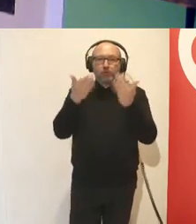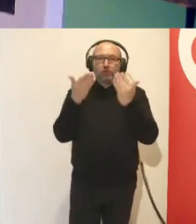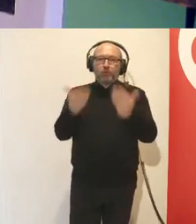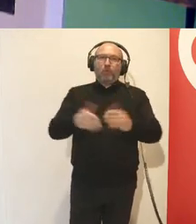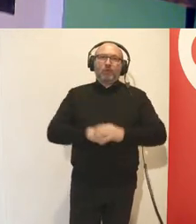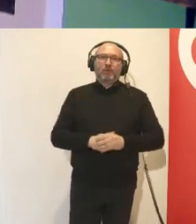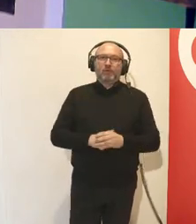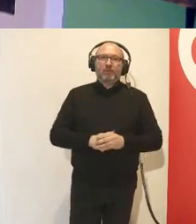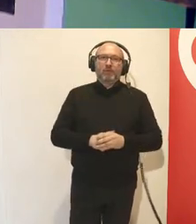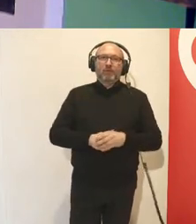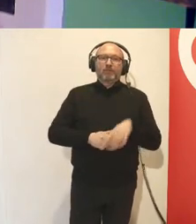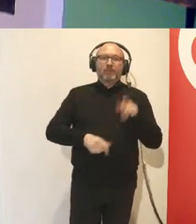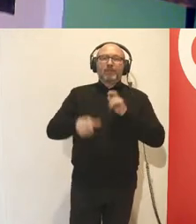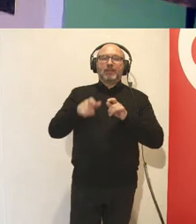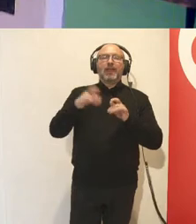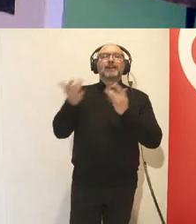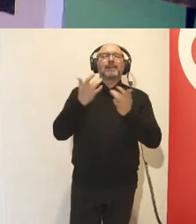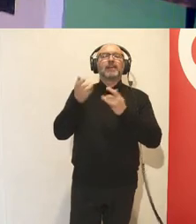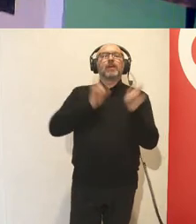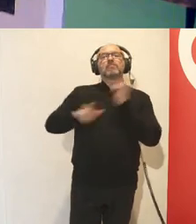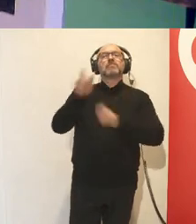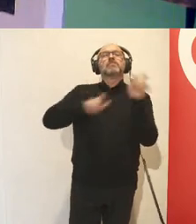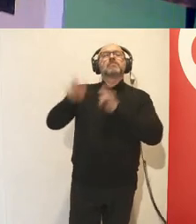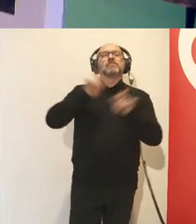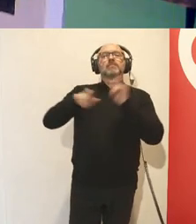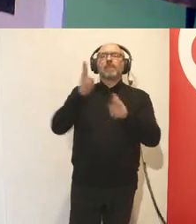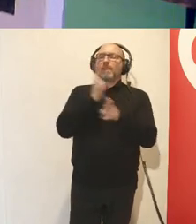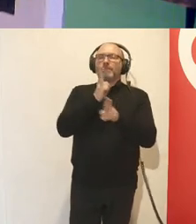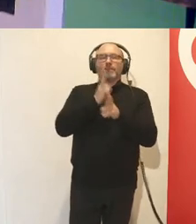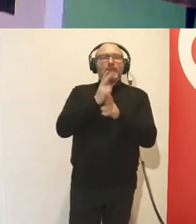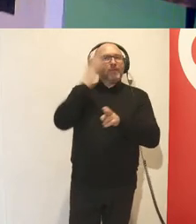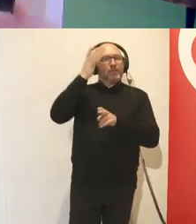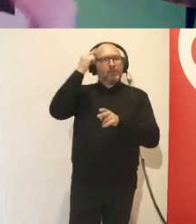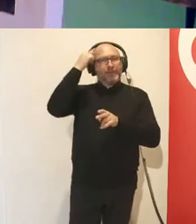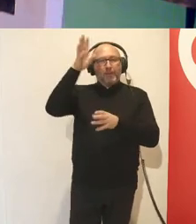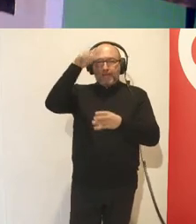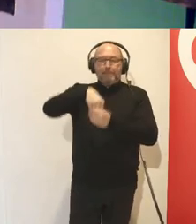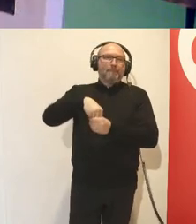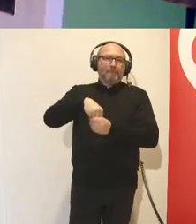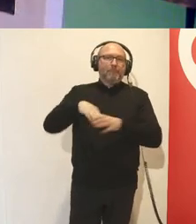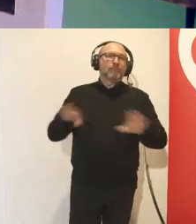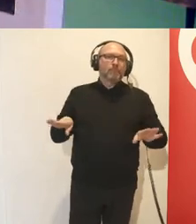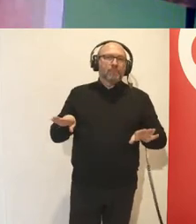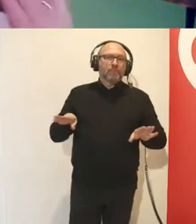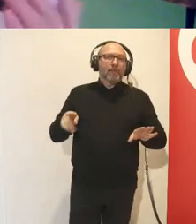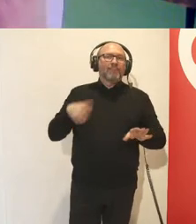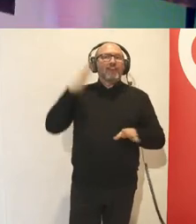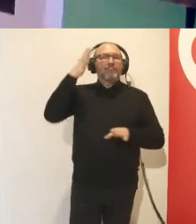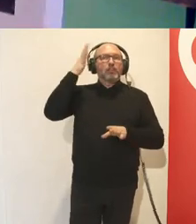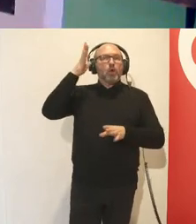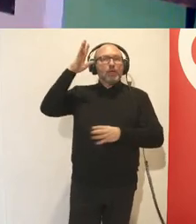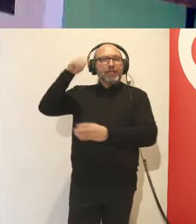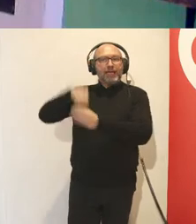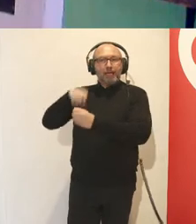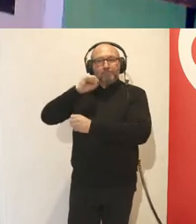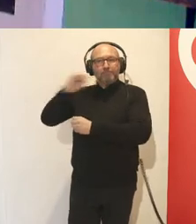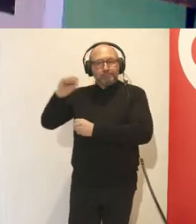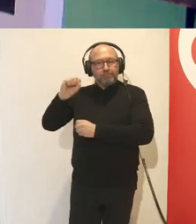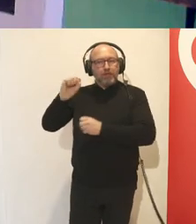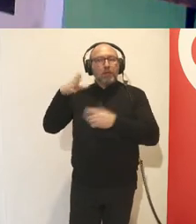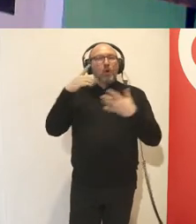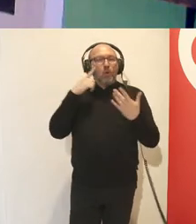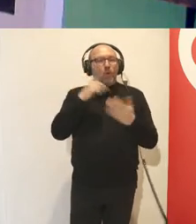immunisierung gegen kritik ist inhärent im verschwörungs glauben dass man entweder als teil der verschwörung aktiv wird oder als schlafstadt